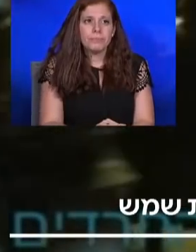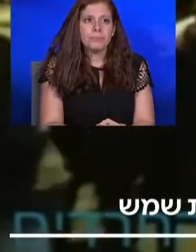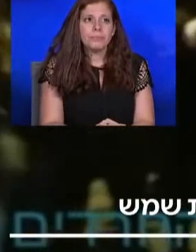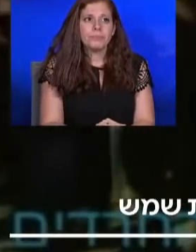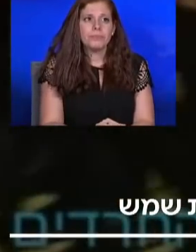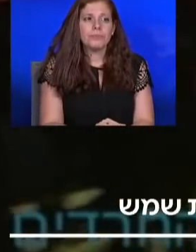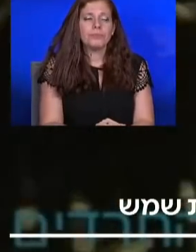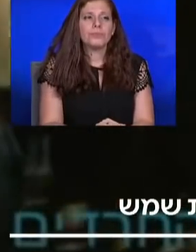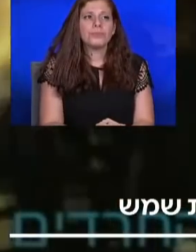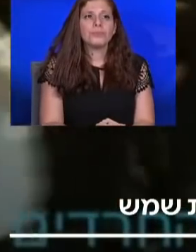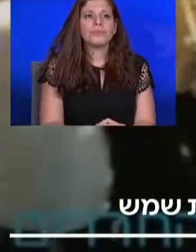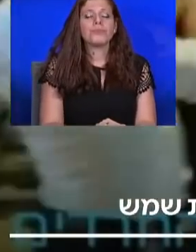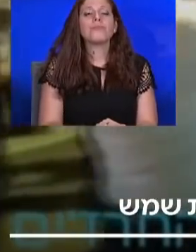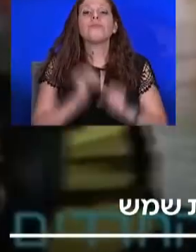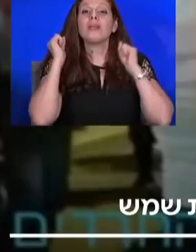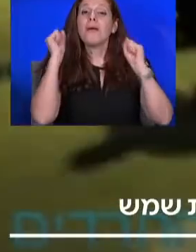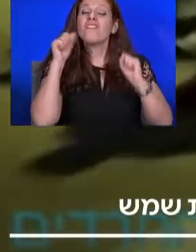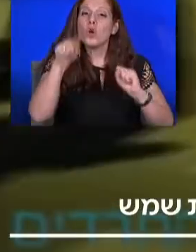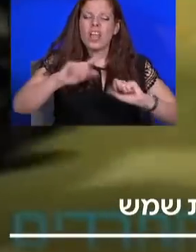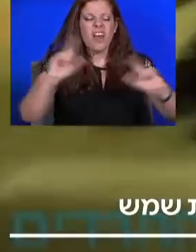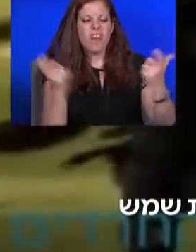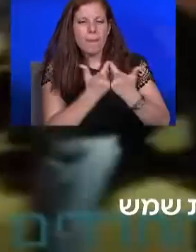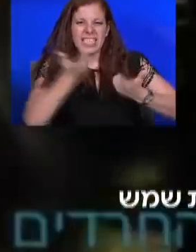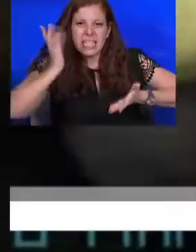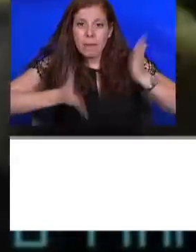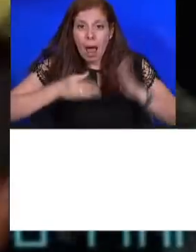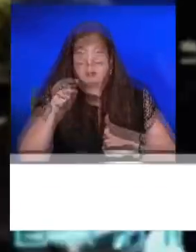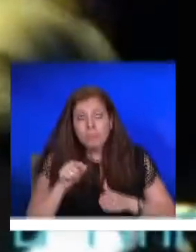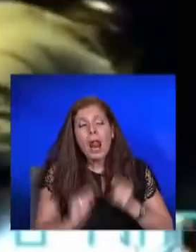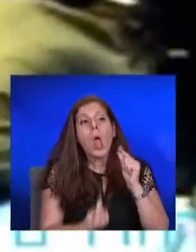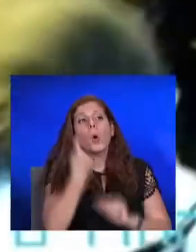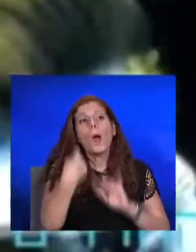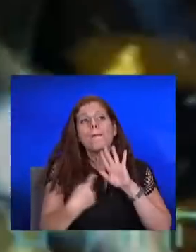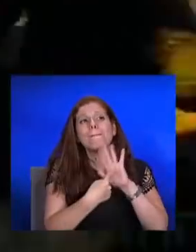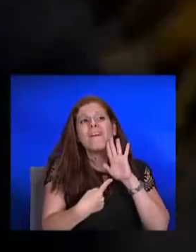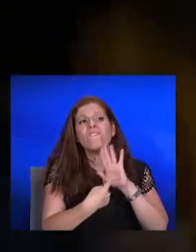וההפגנות האלה והמעצרים האלימים האלה קורים בעקבות מעצר הלילה,